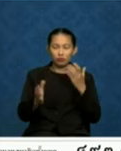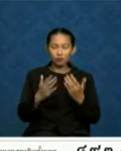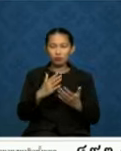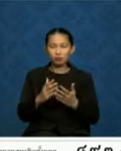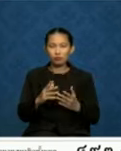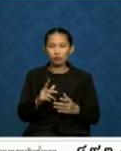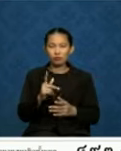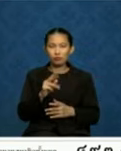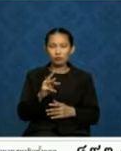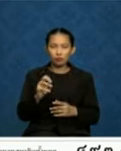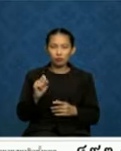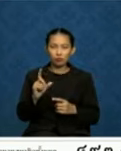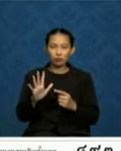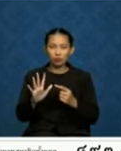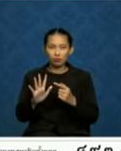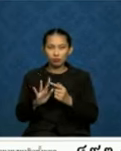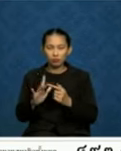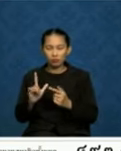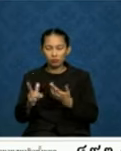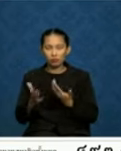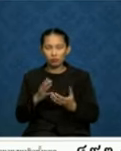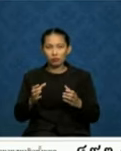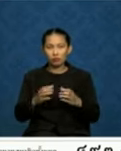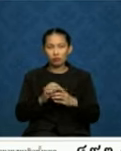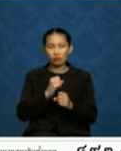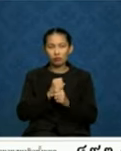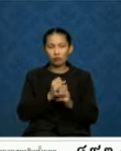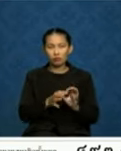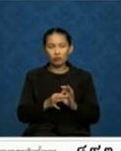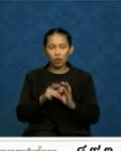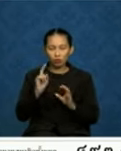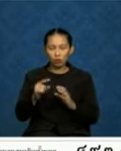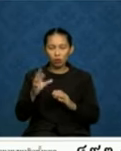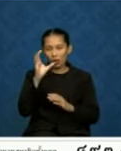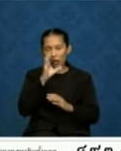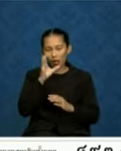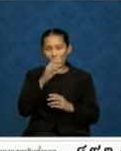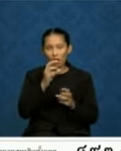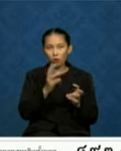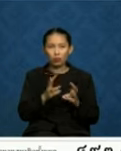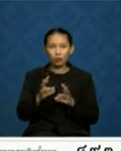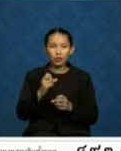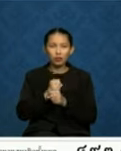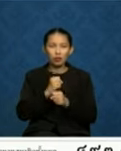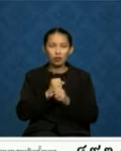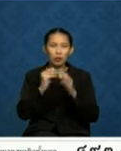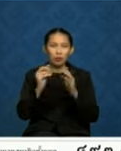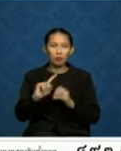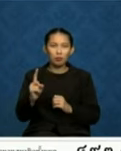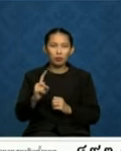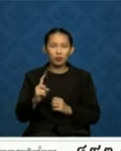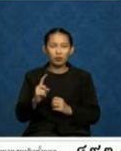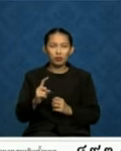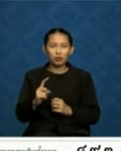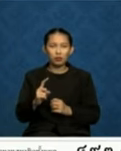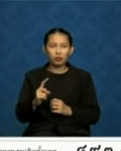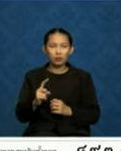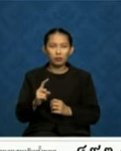มศุลกากรหรือหน่วยงานที่เกี่ยวข้องจะต้องช่วยกันหาวิธีดำเนินการอย่างไรที่จะทำ